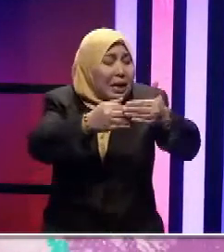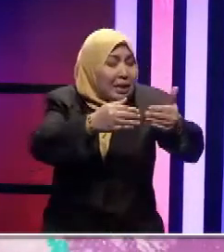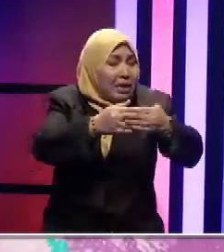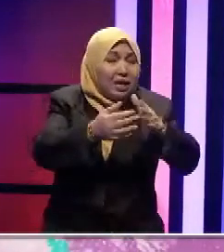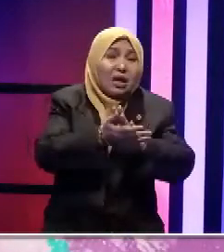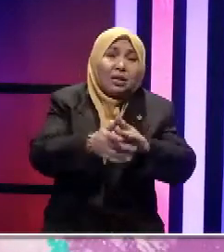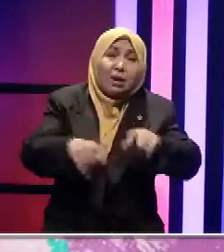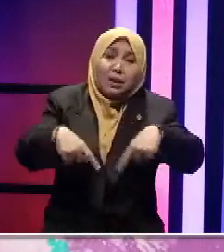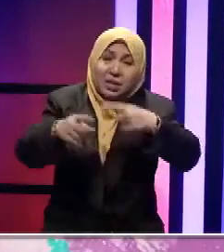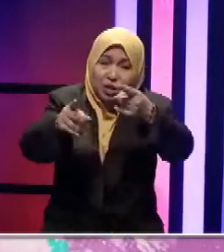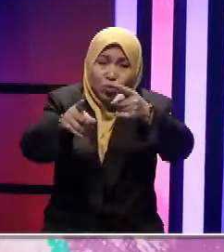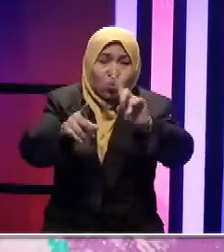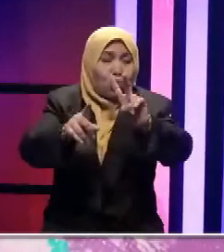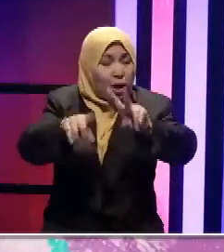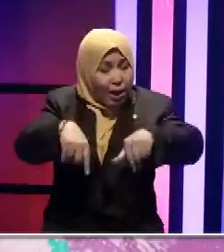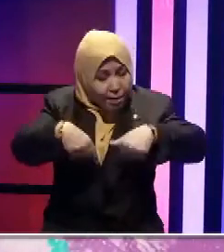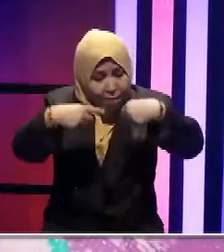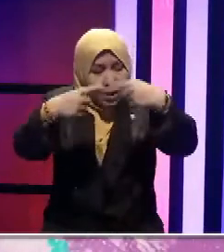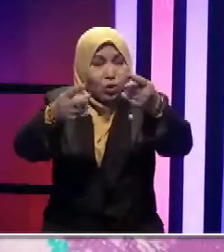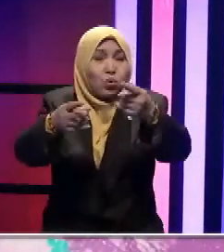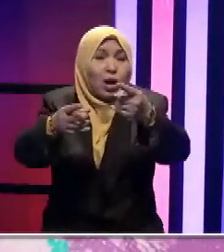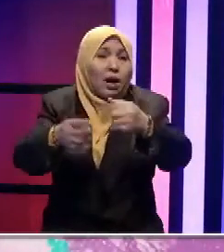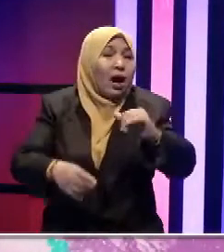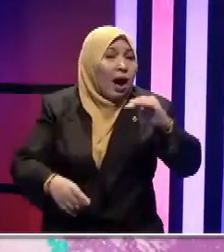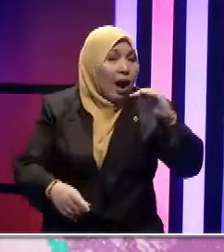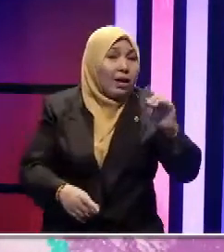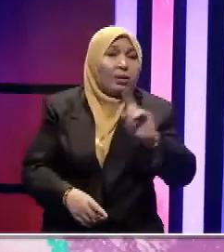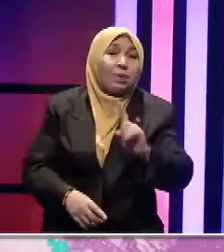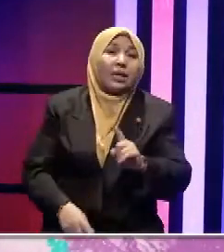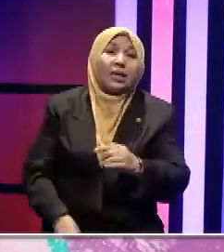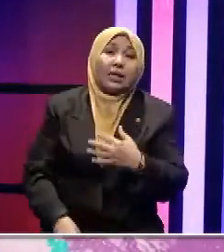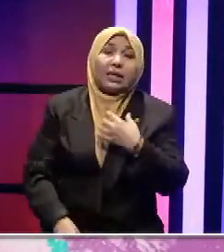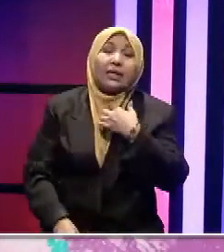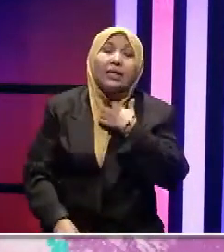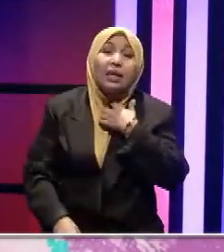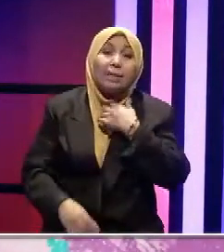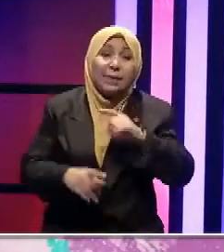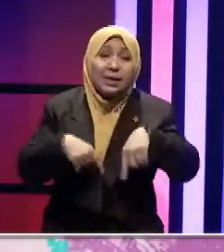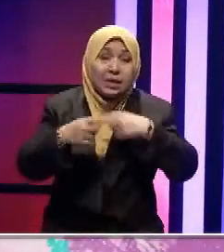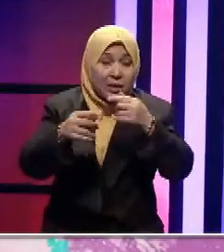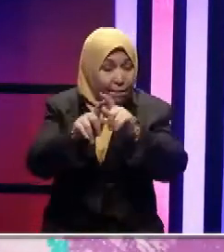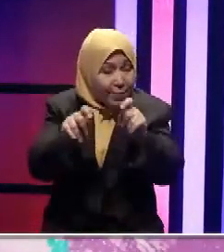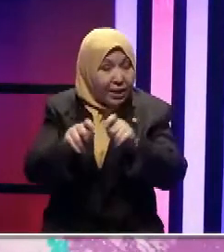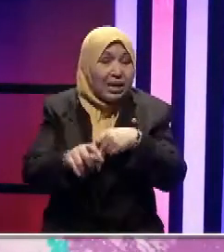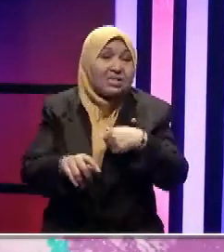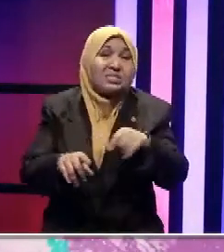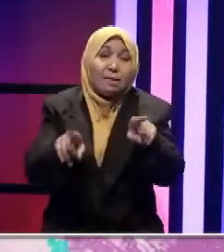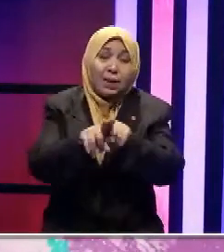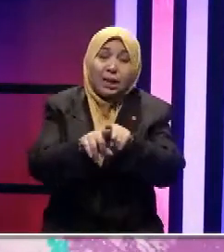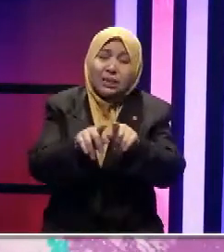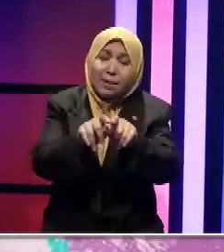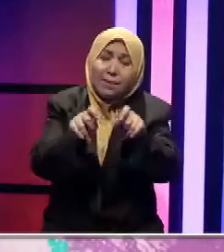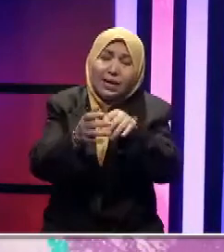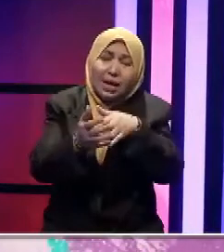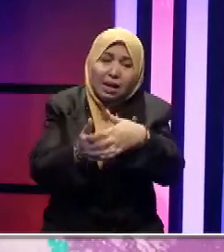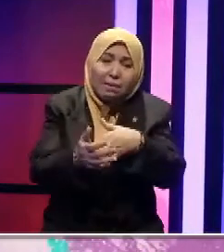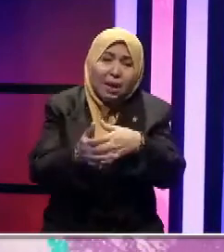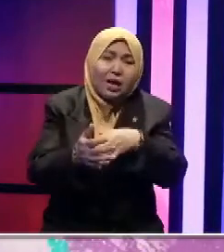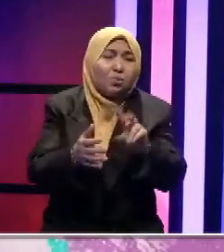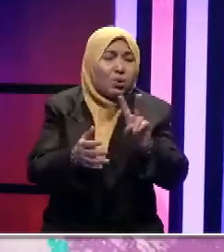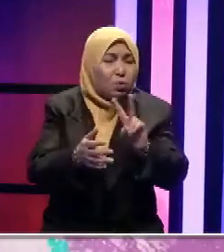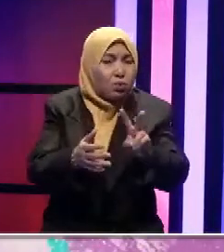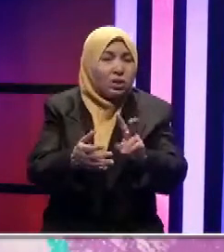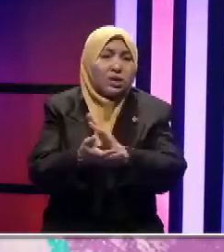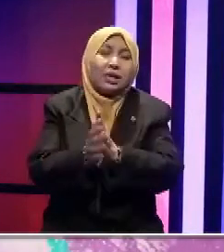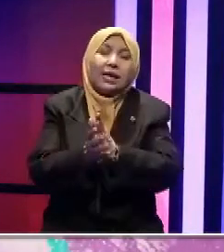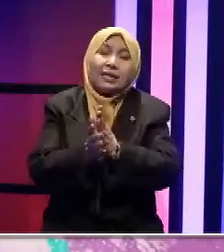pergi tempat yang sama dua kali tidak punya tepatnya samhadi mana dipangkal hardtuned kidul kali tepat sama tempat yang lemah memang 12 tuh